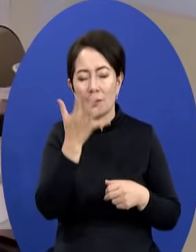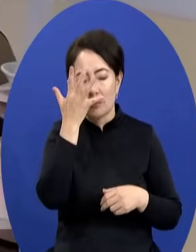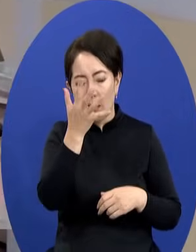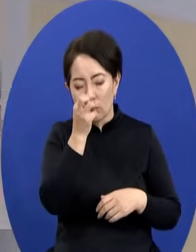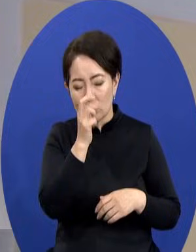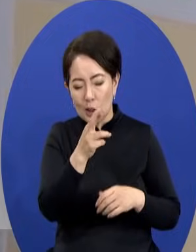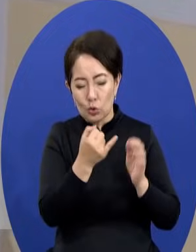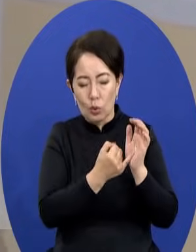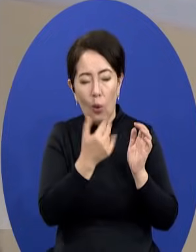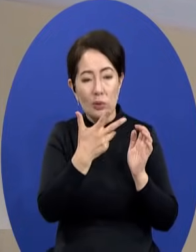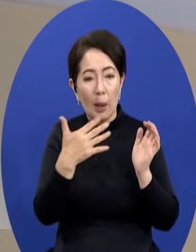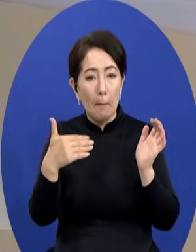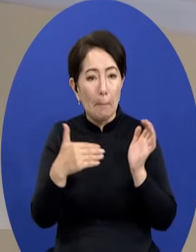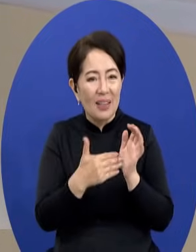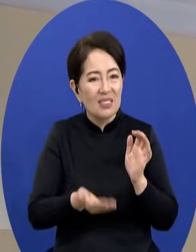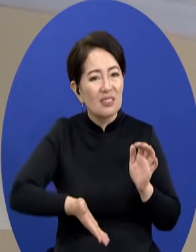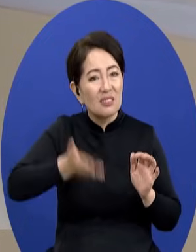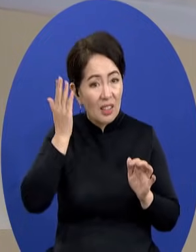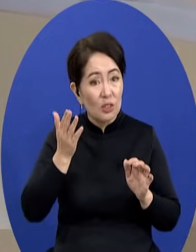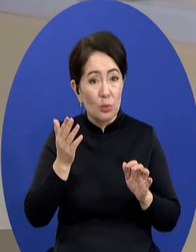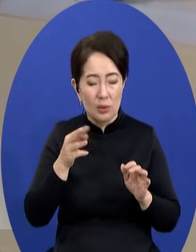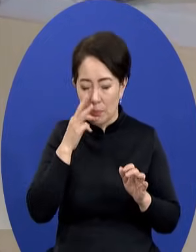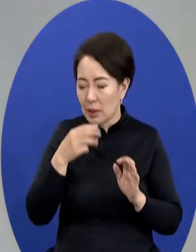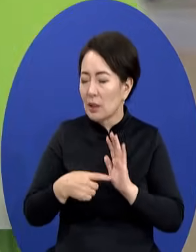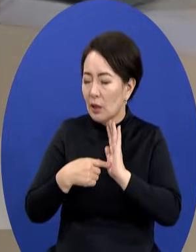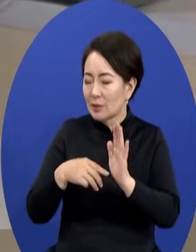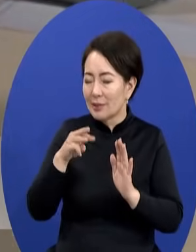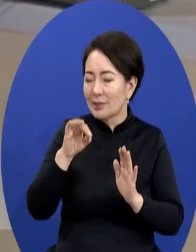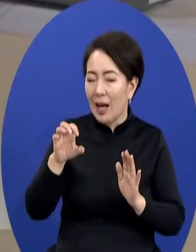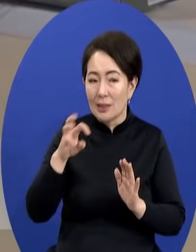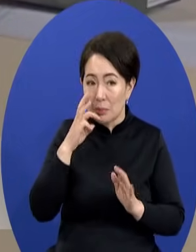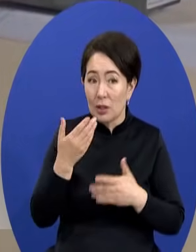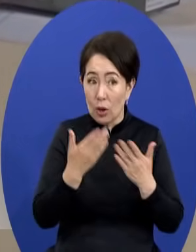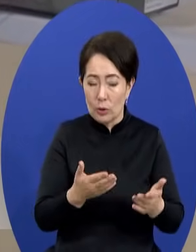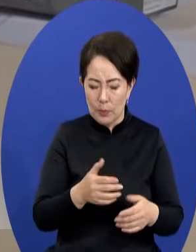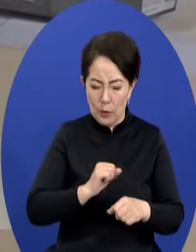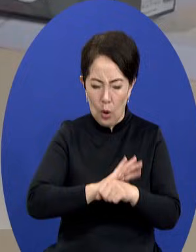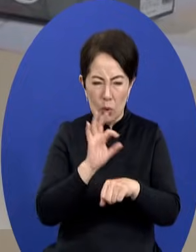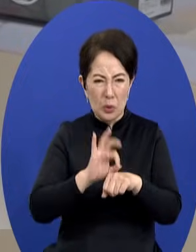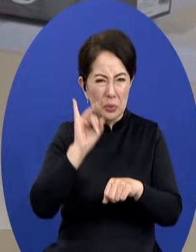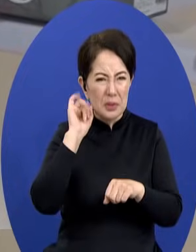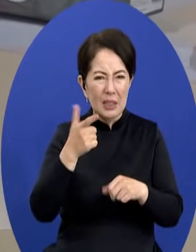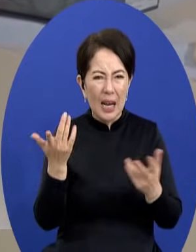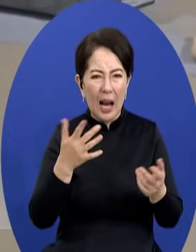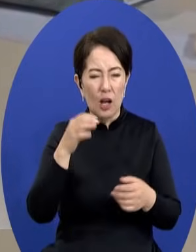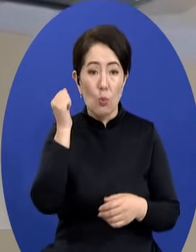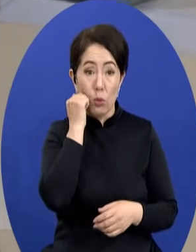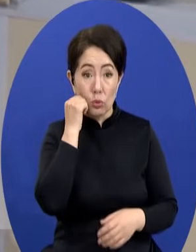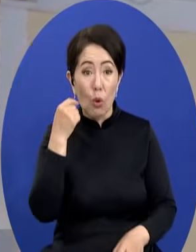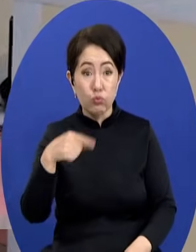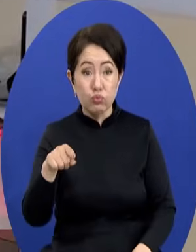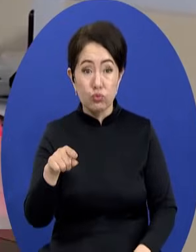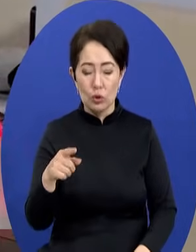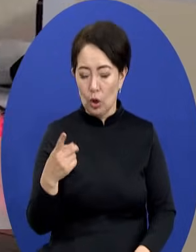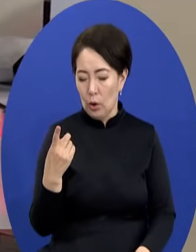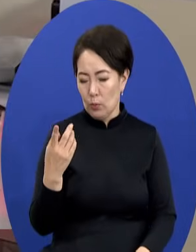5,635,000-ыг даваад байгааг ТАСС агентлаг хэдхэн цагийн өмнө мэдээллээ. Халдвар хамгийн өндөртэй байгаа Москвагийн бүсэд өнгөрсөн 24 цагийн